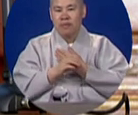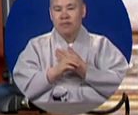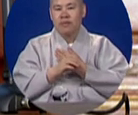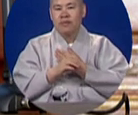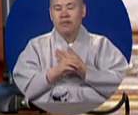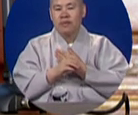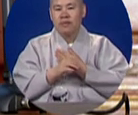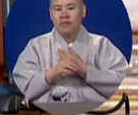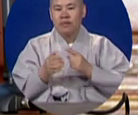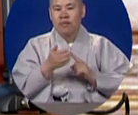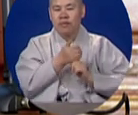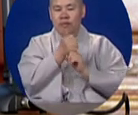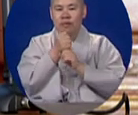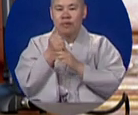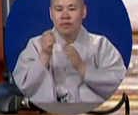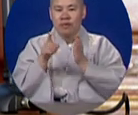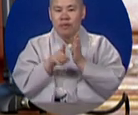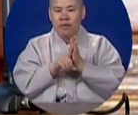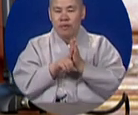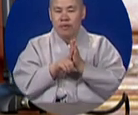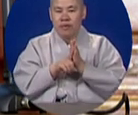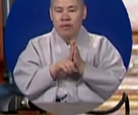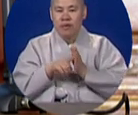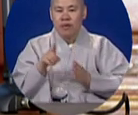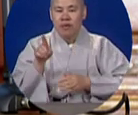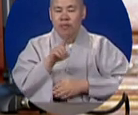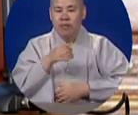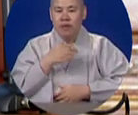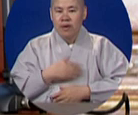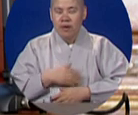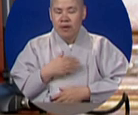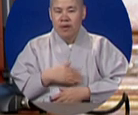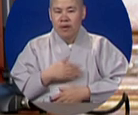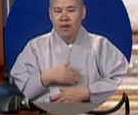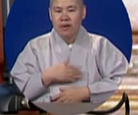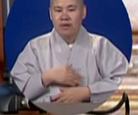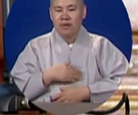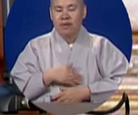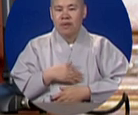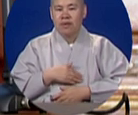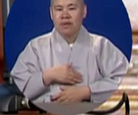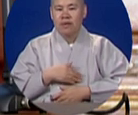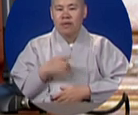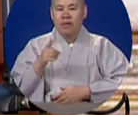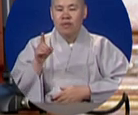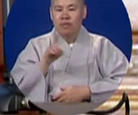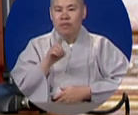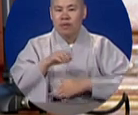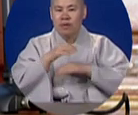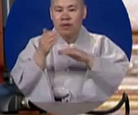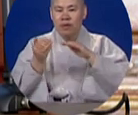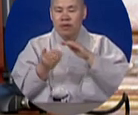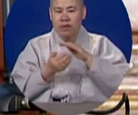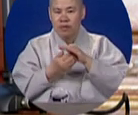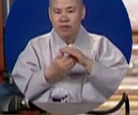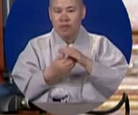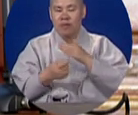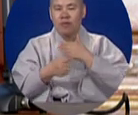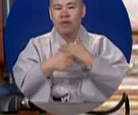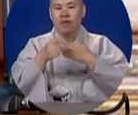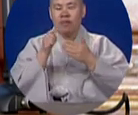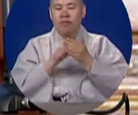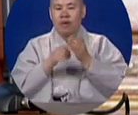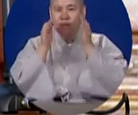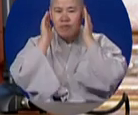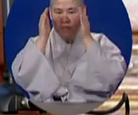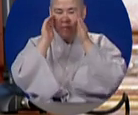불교에서는 뭘 알아낸다든지 뭘 이뤄내는 걸 마음공부라고 안 합니다